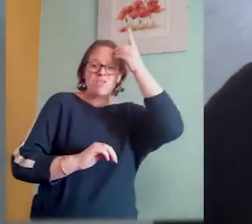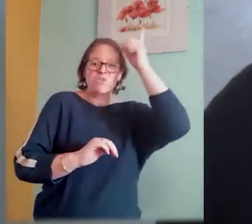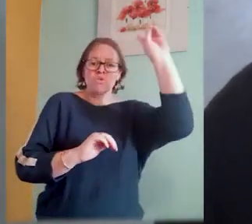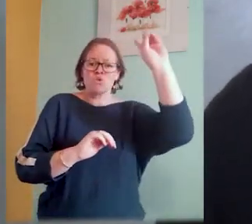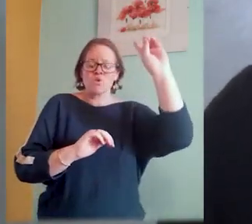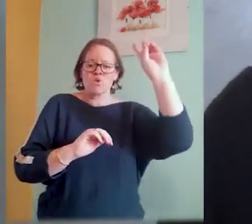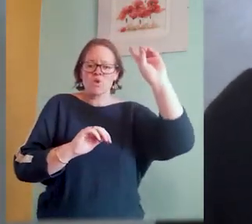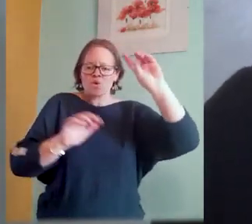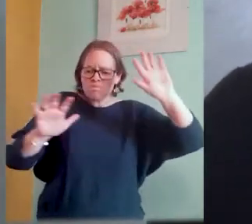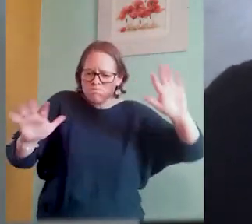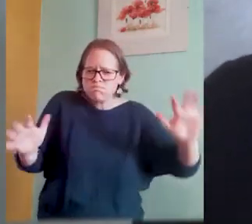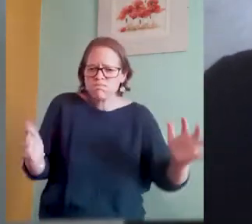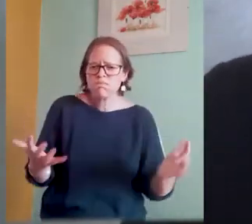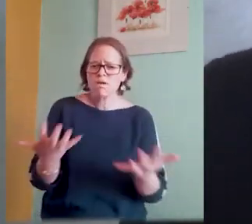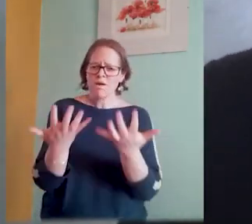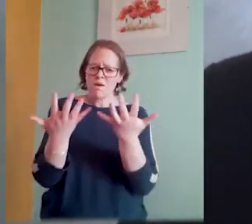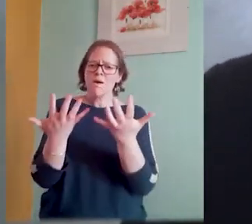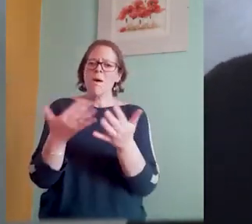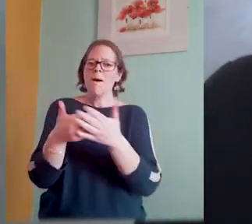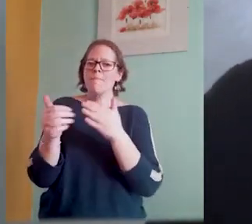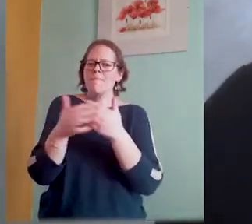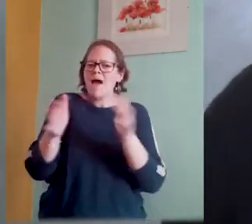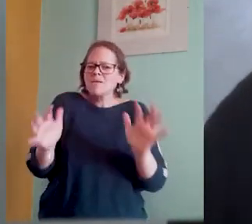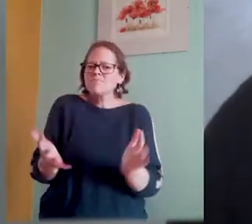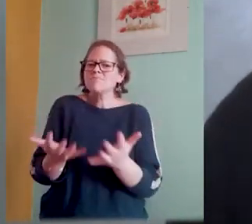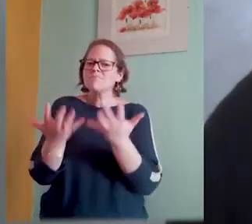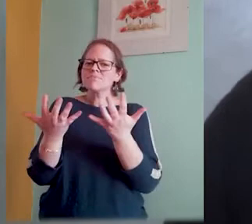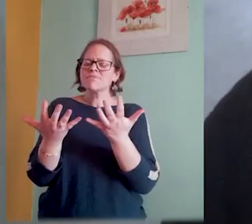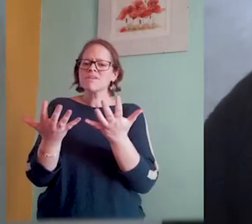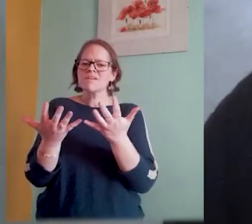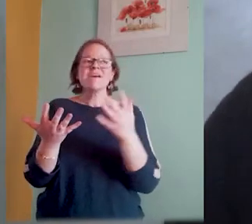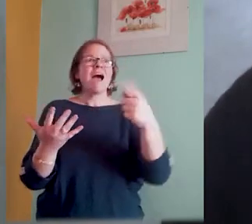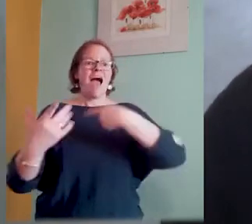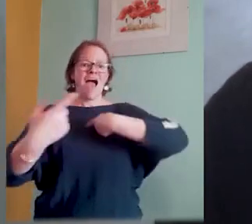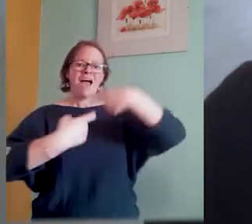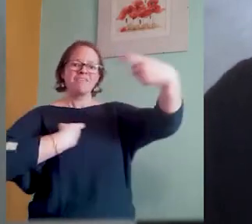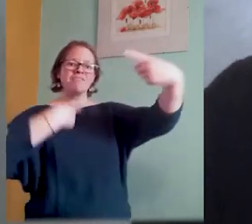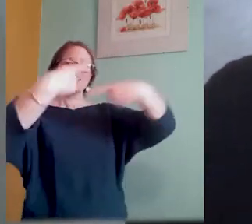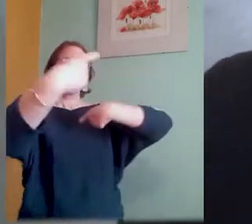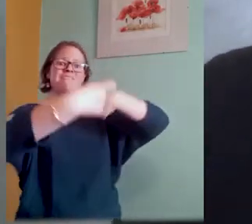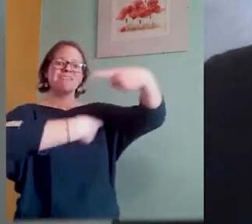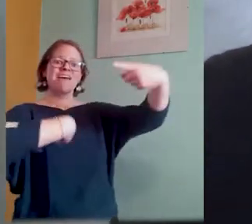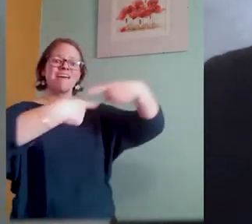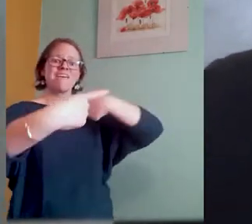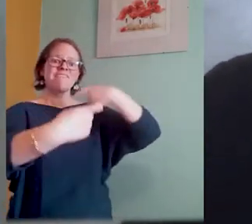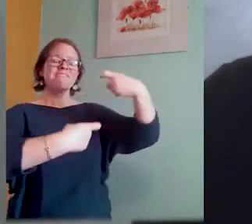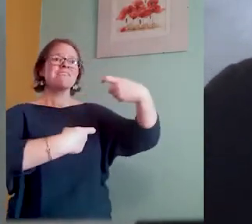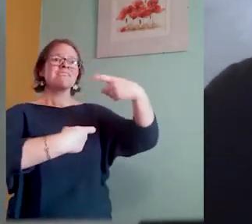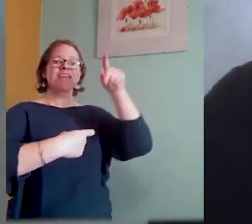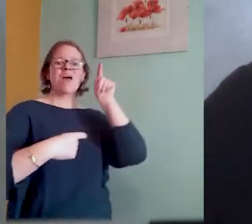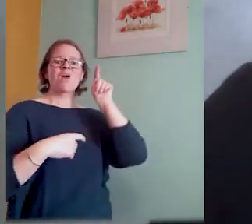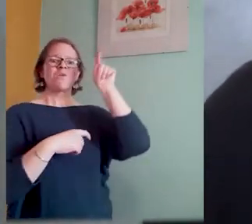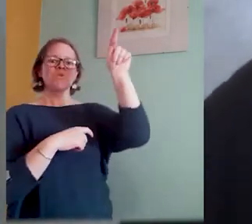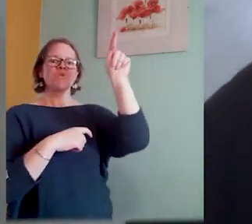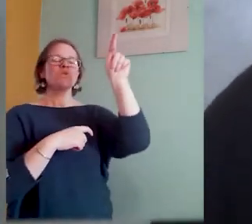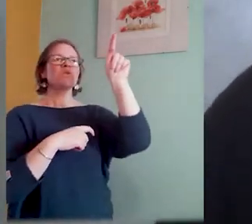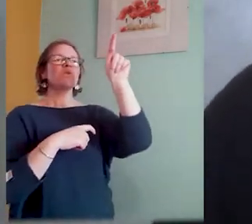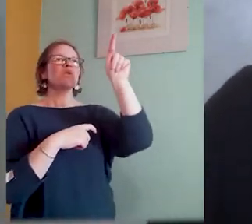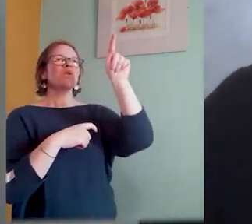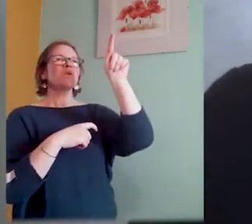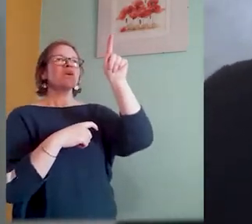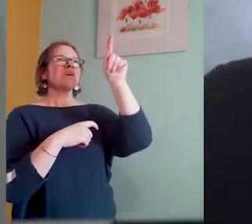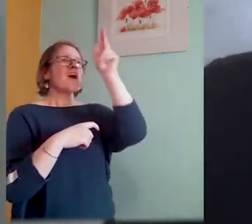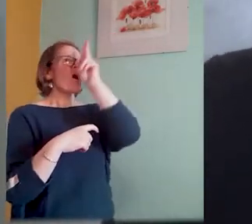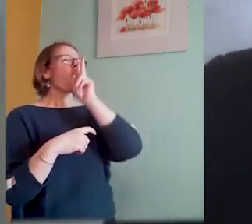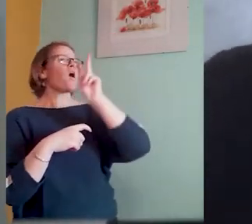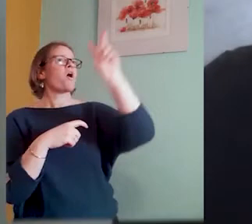il nous invite à chanter en son honneur car il fait des merveilles. On ne voit pas, particulièrement aujourd'hui, parfois on